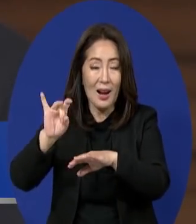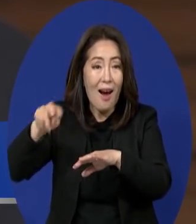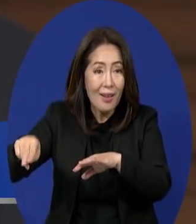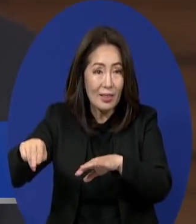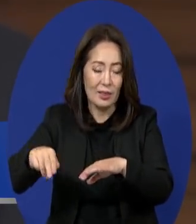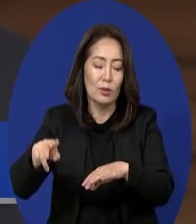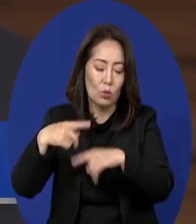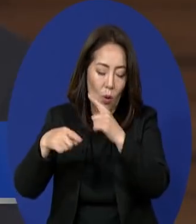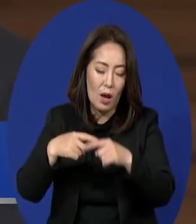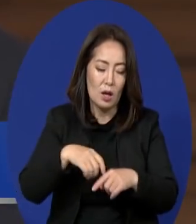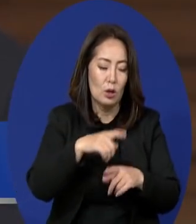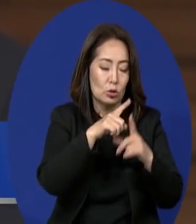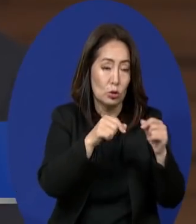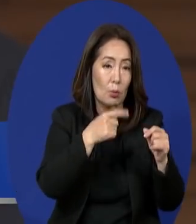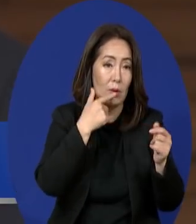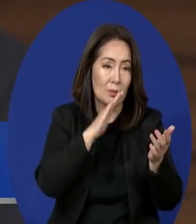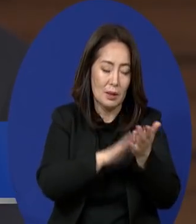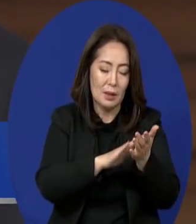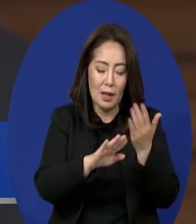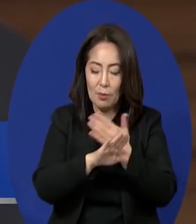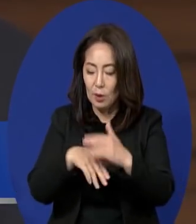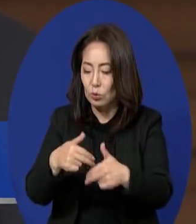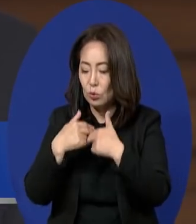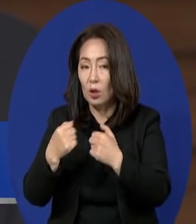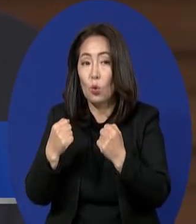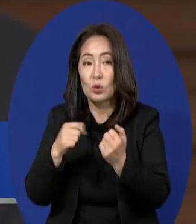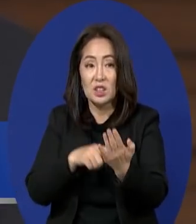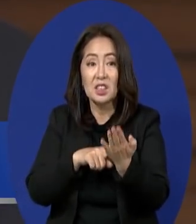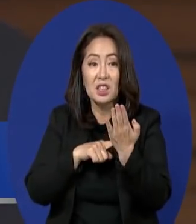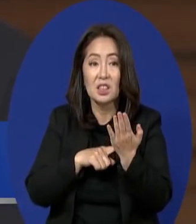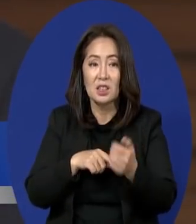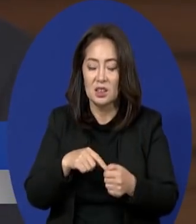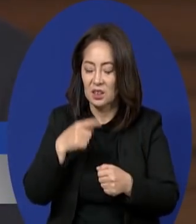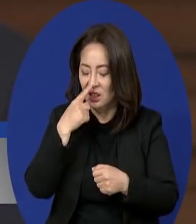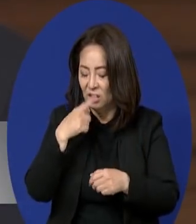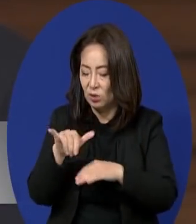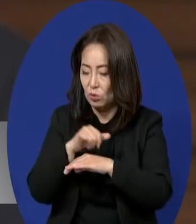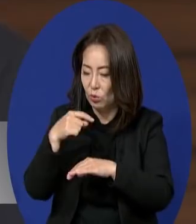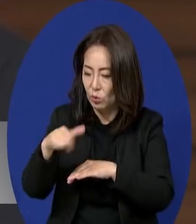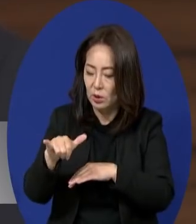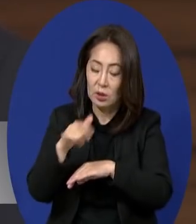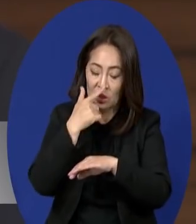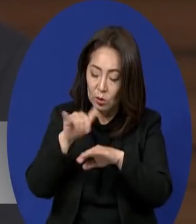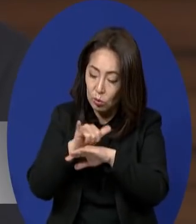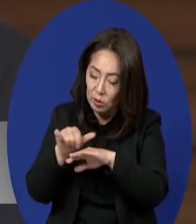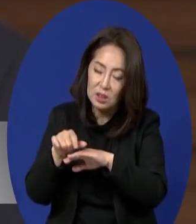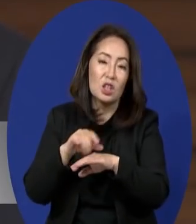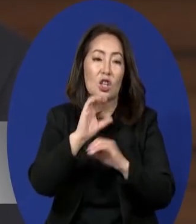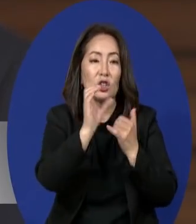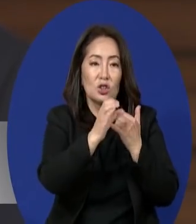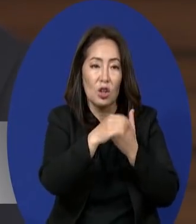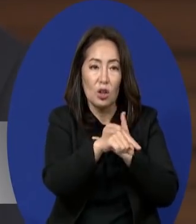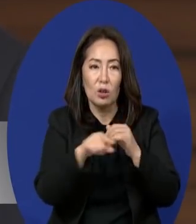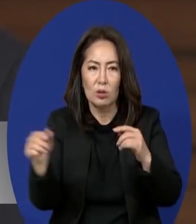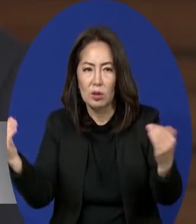өгсөн батлан хамгаалалт хамлалтынхаа талаар хүчтэй байр суурь илэрхийллээ. Хятад Умард Солонгос гих мэт хөрс зэрэгэлдээ бүс нутагтаа тулгарч